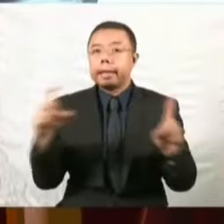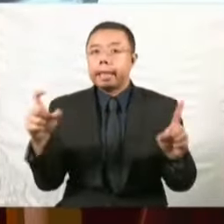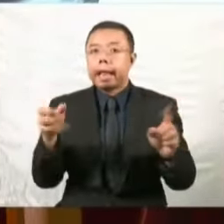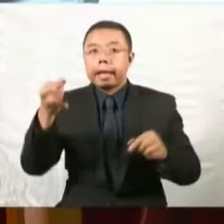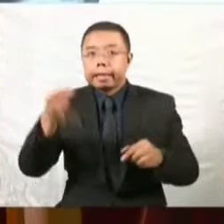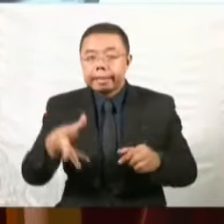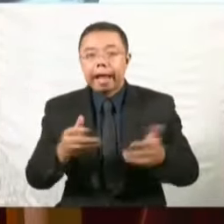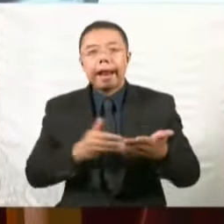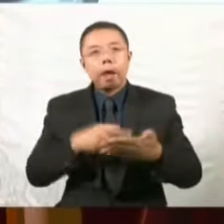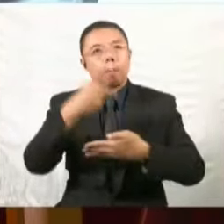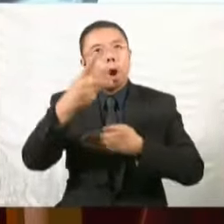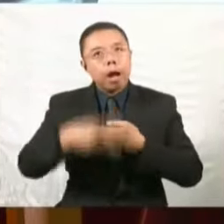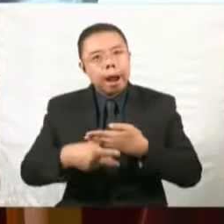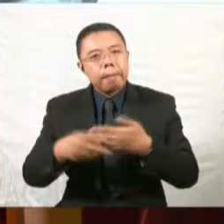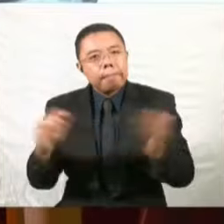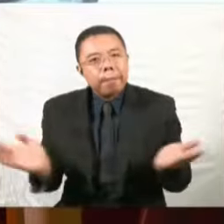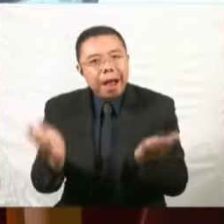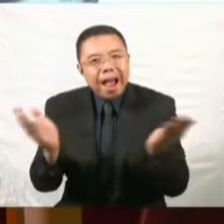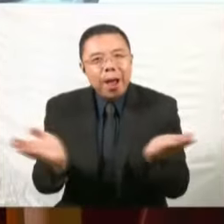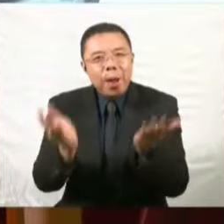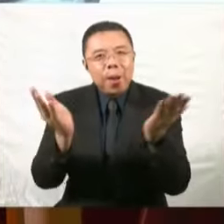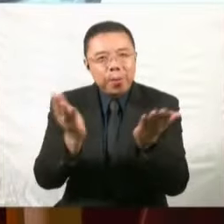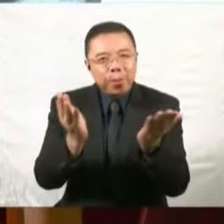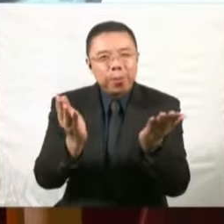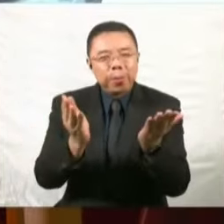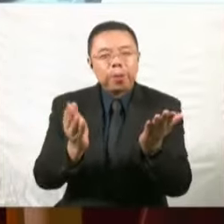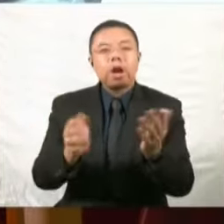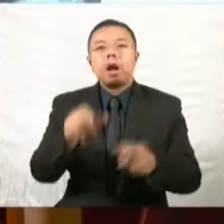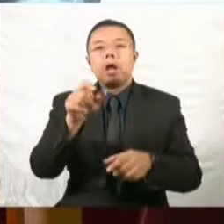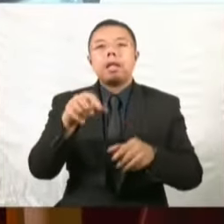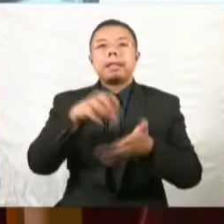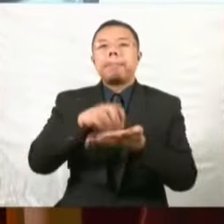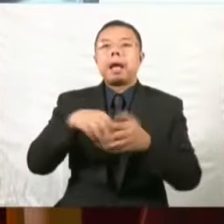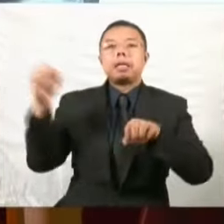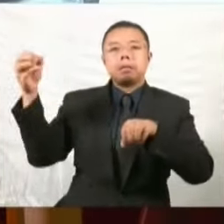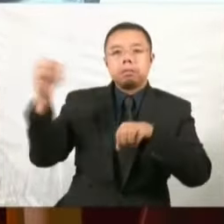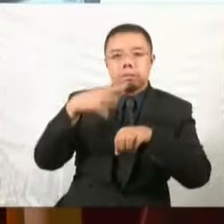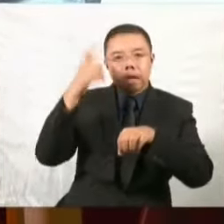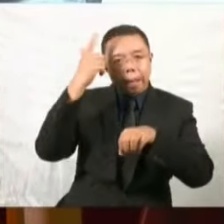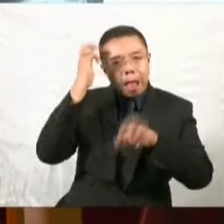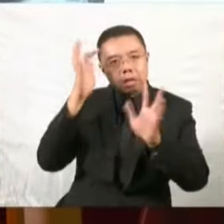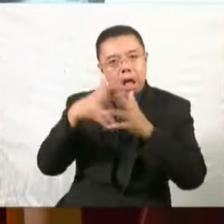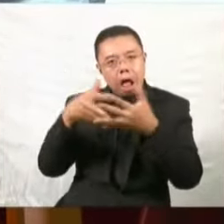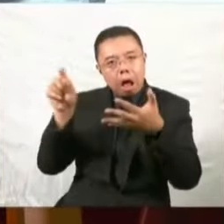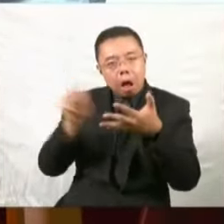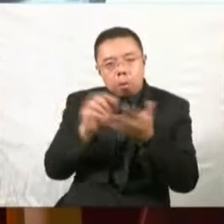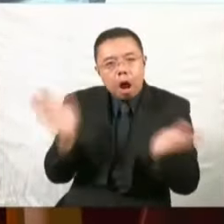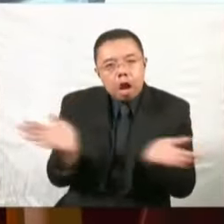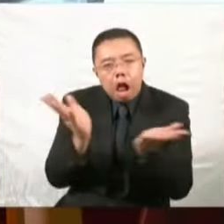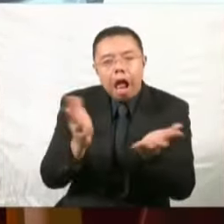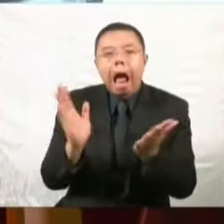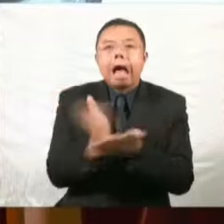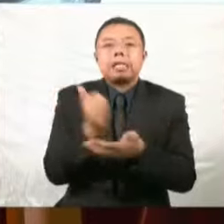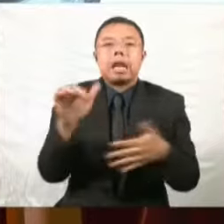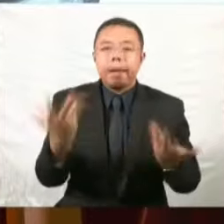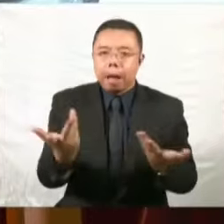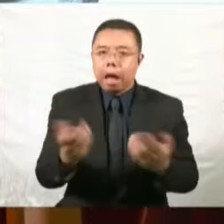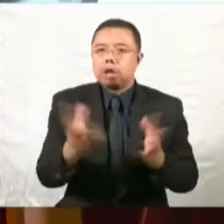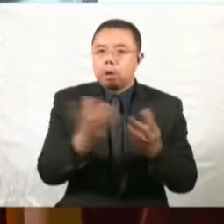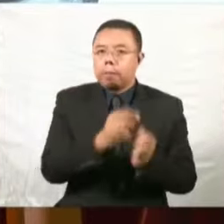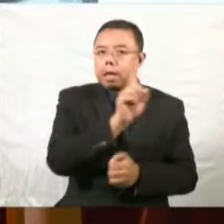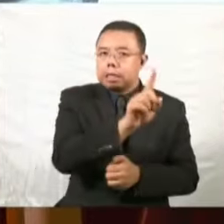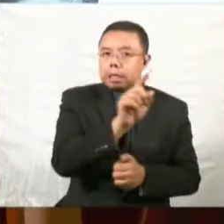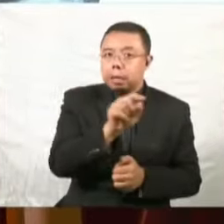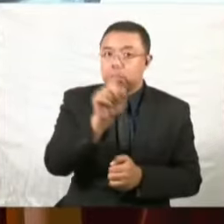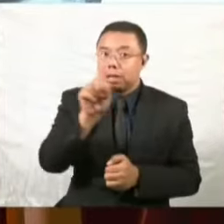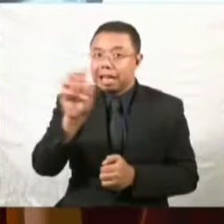dengan program-program pemberdayaan ee pesantren-pesantren di desa hasilnya Pak Dara dari